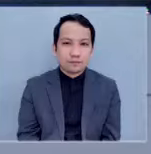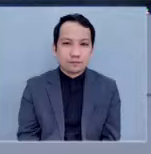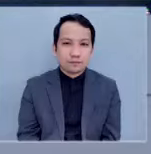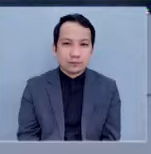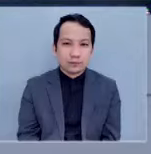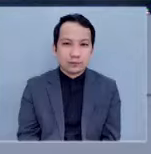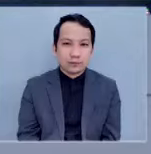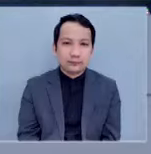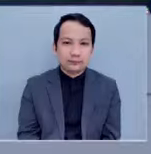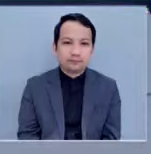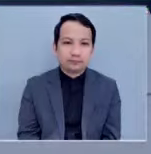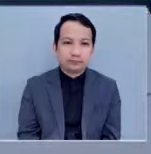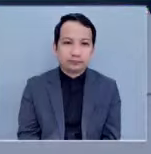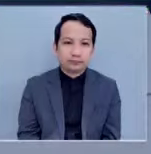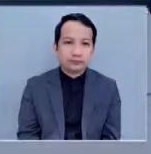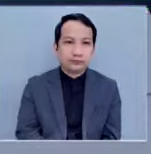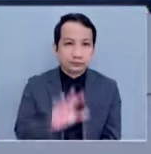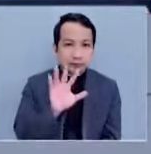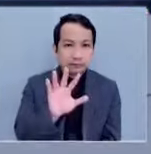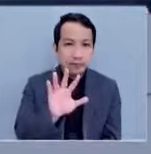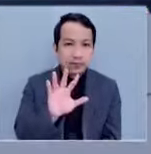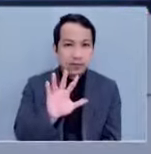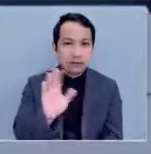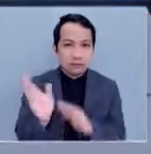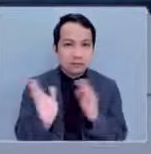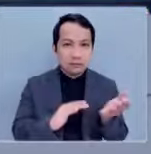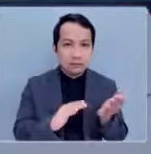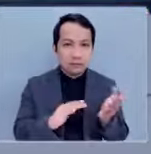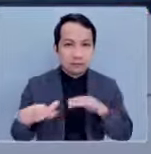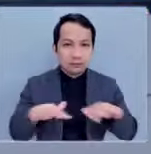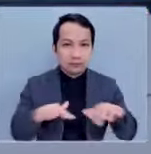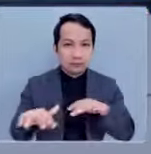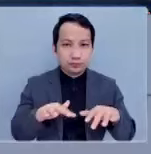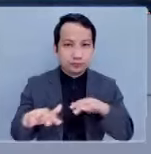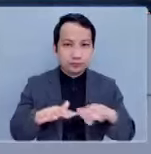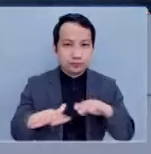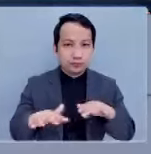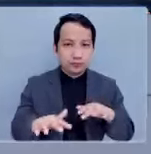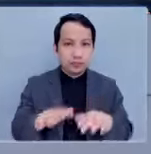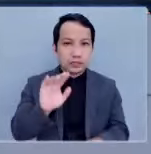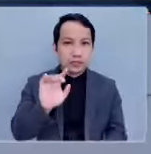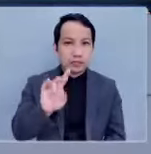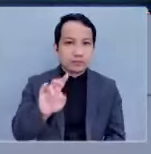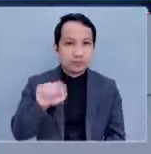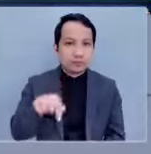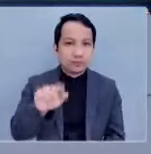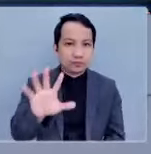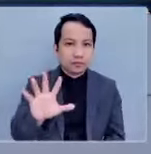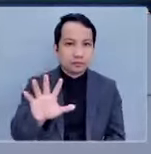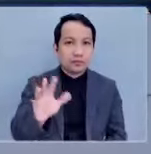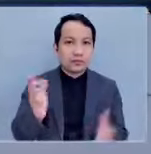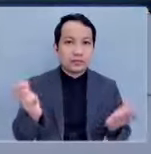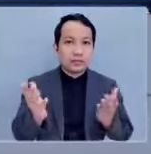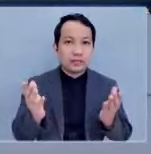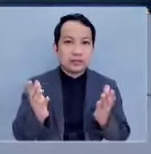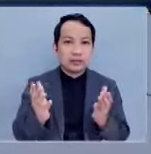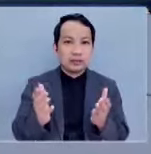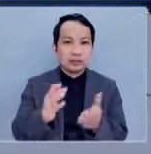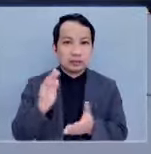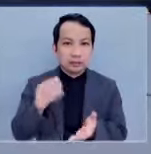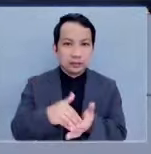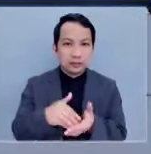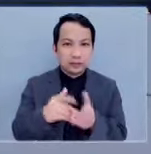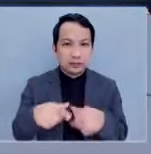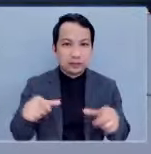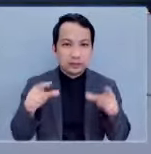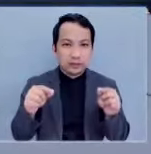Umakyat na sa 5 ang kumpirmadong patay sa pagyanig ng magnitude 7.5 na lindol sa Central Japan kahapon. Kaliwat